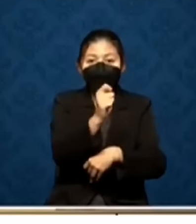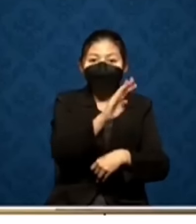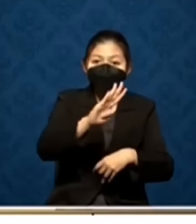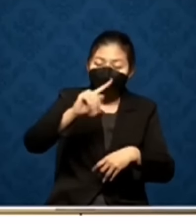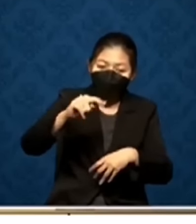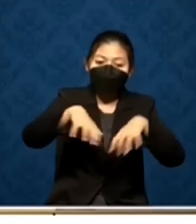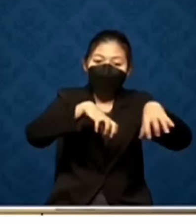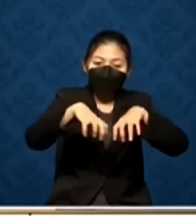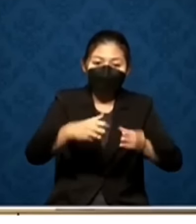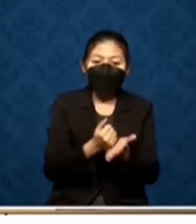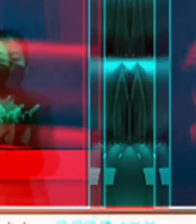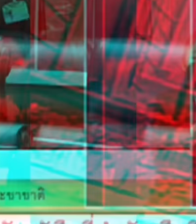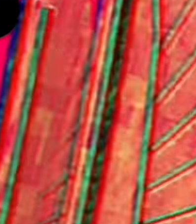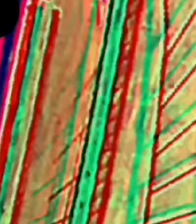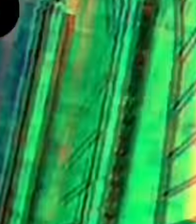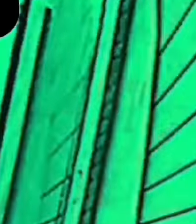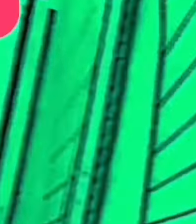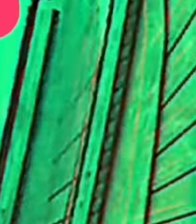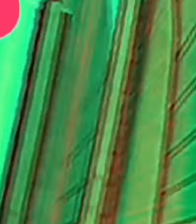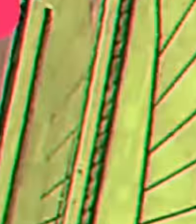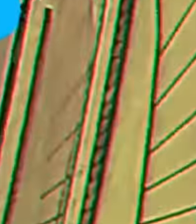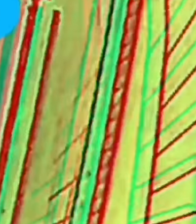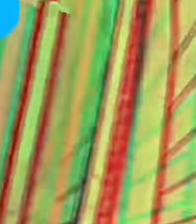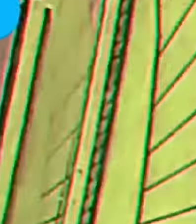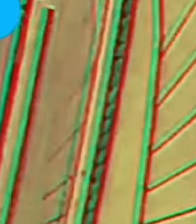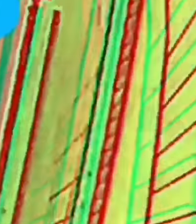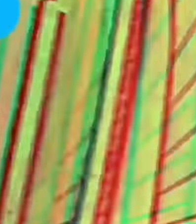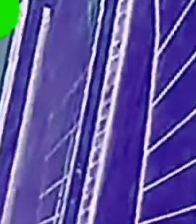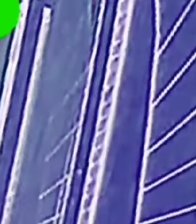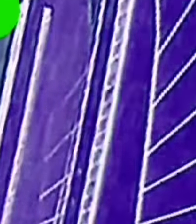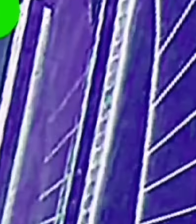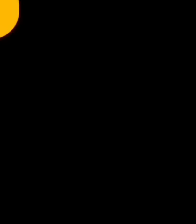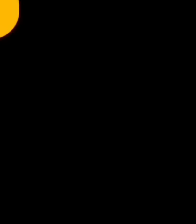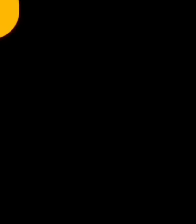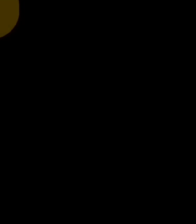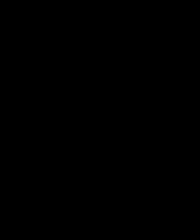ริหารกันครับกราบขอบพระคุณมากครับ